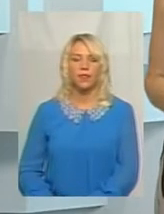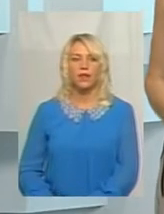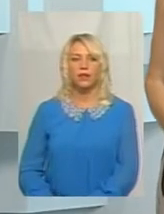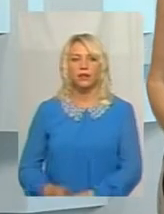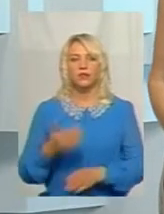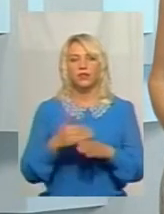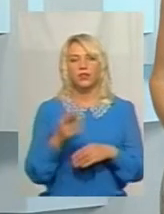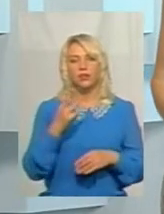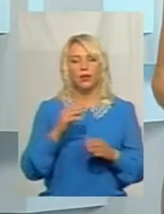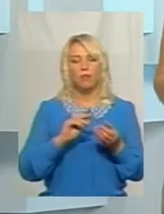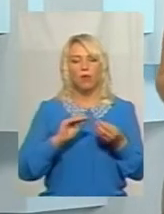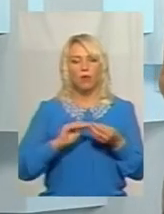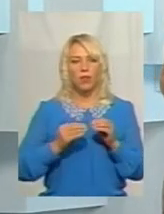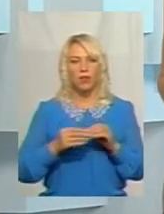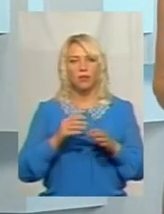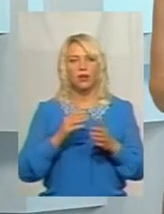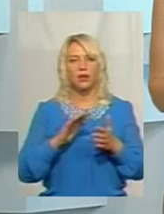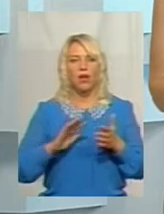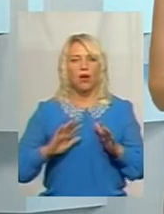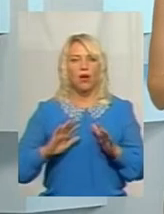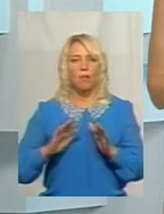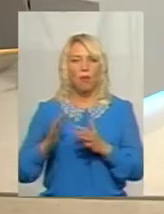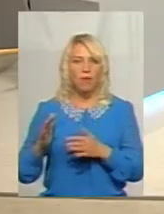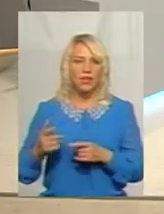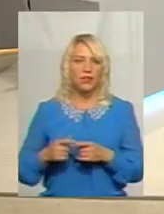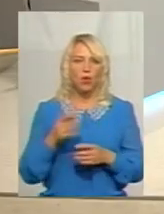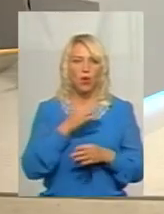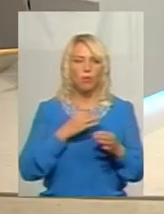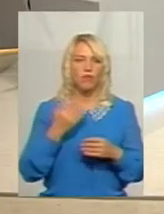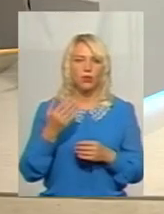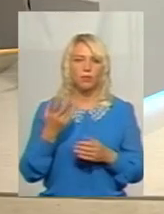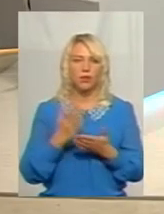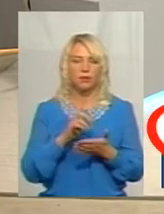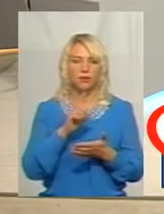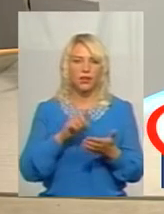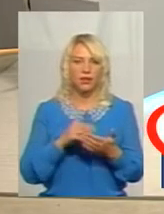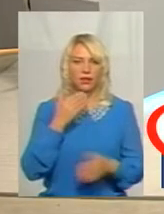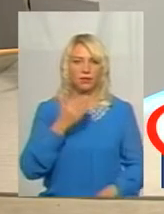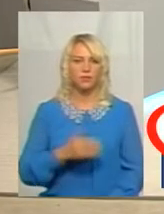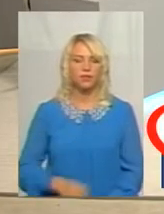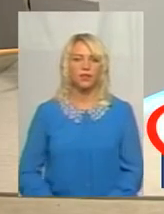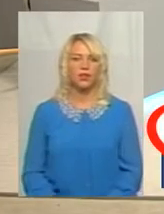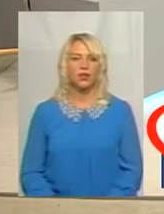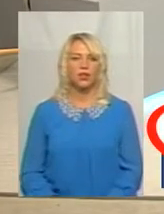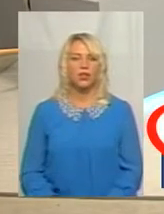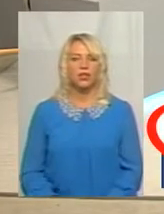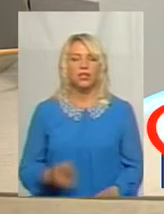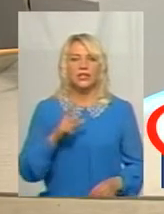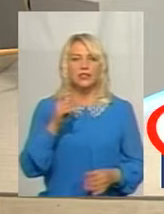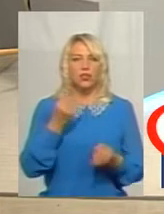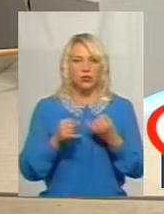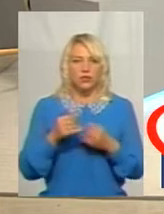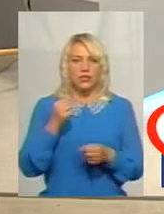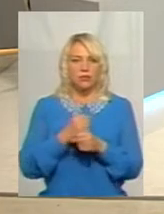Виділимо три проблемні моменти і обговоримо їх, але трішки пізніше, тому що маєте питання. Так, пане Олеже? Так, це з жовтня, якщо я не помиляюсь, запрацює